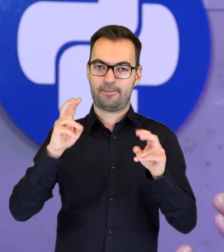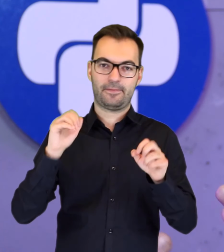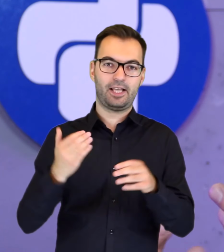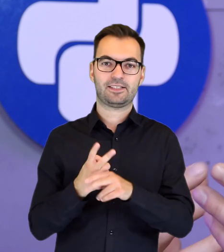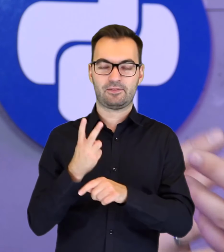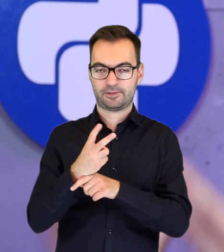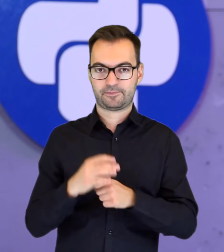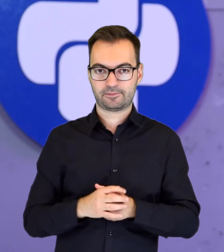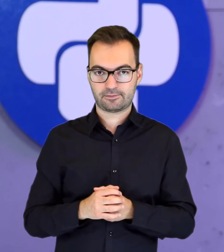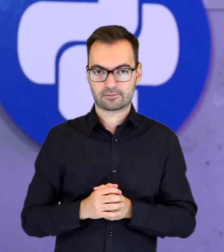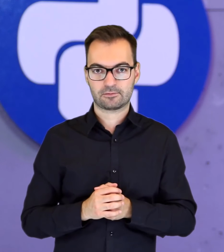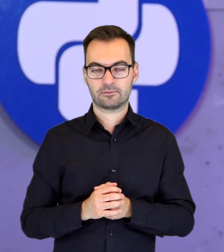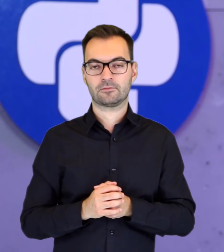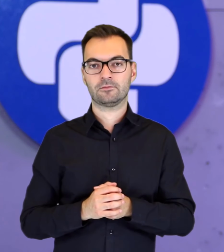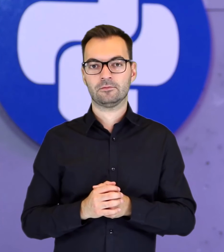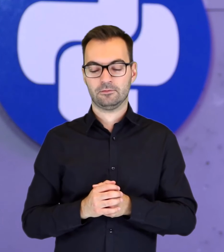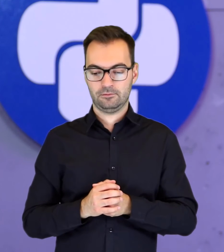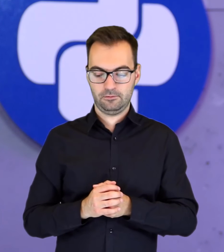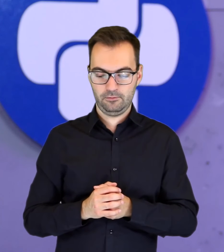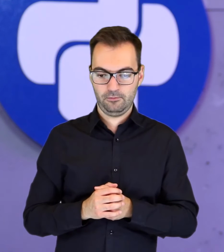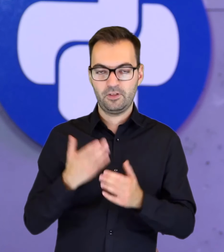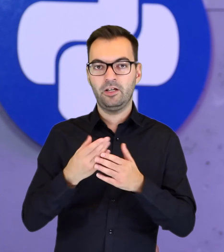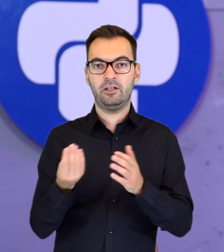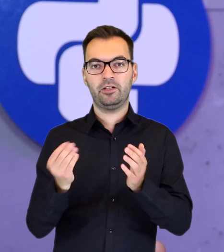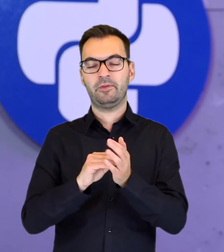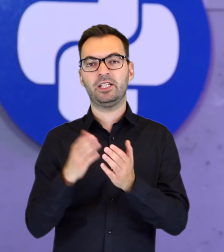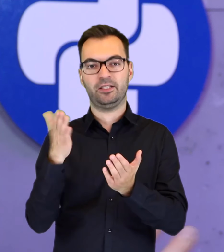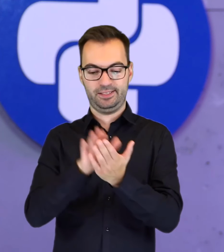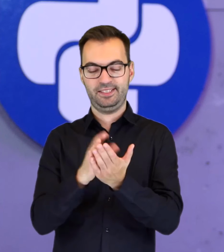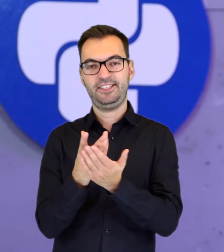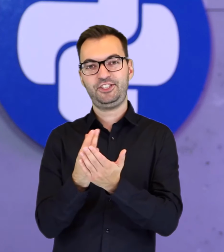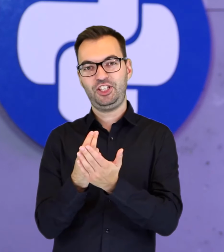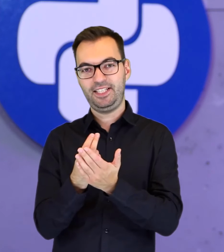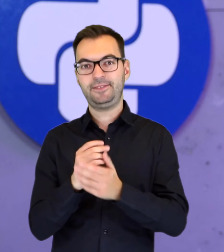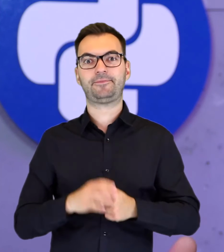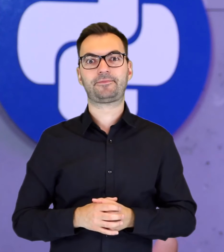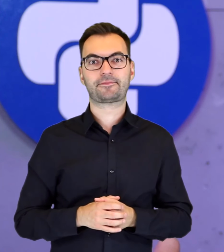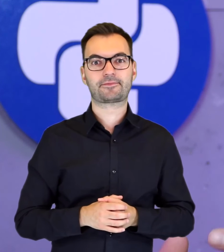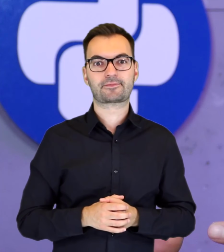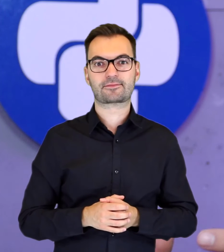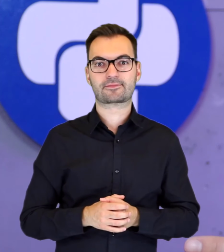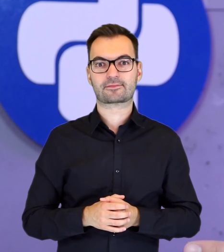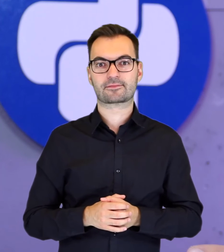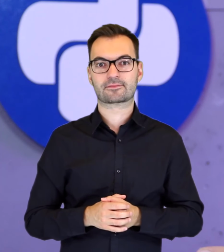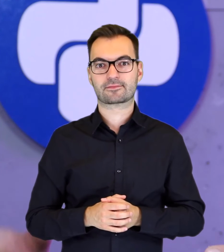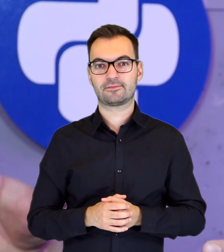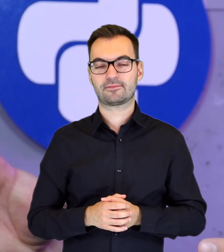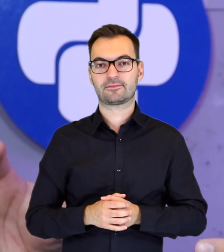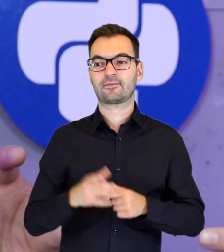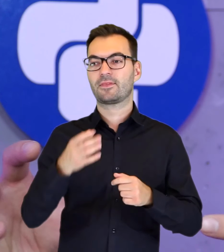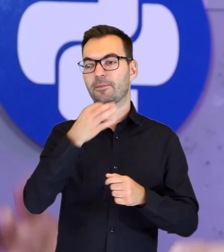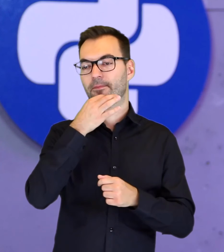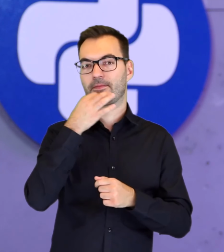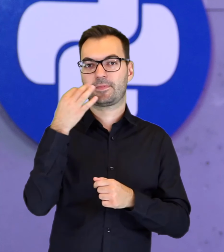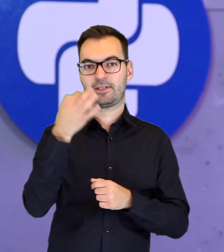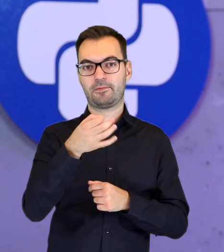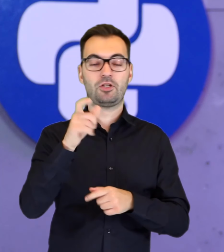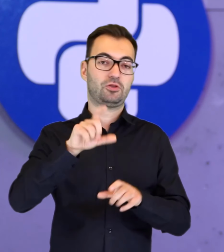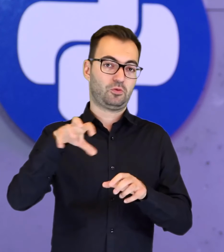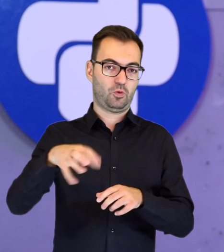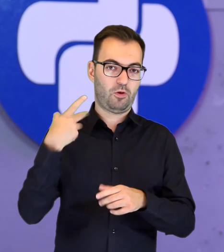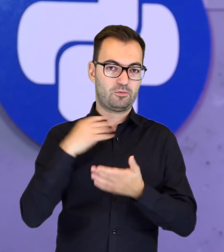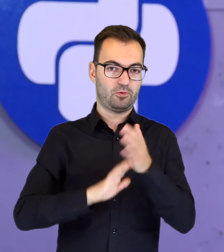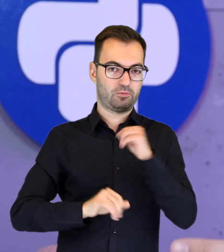z dostępnością jako taką ale są prostu mniej zaawansowani i tutaj wstawiamy to całą układankę czytniki ekranowe